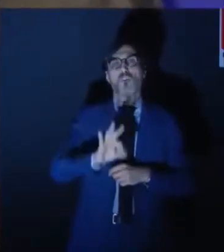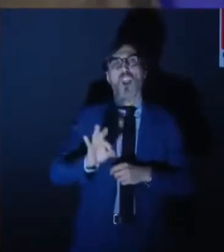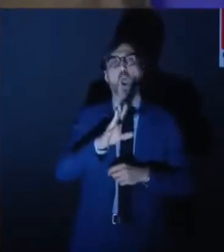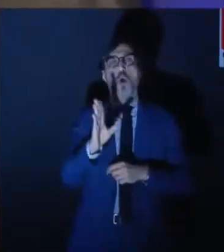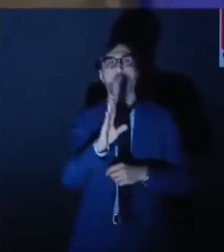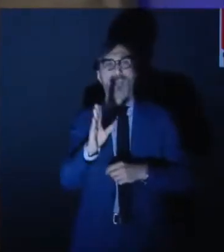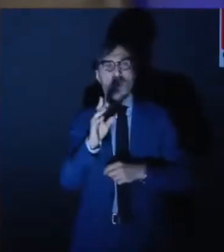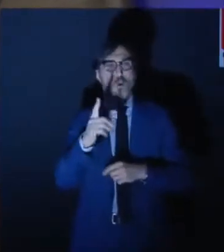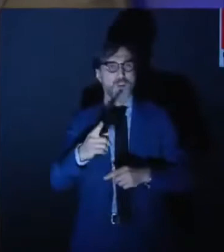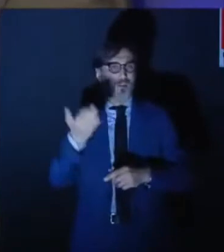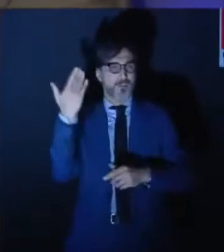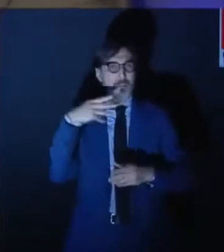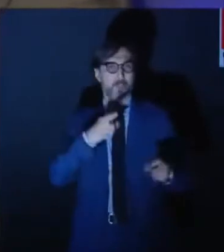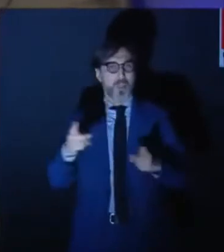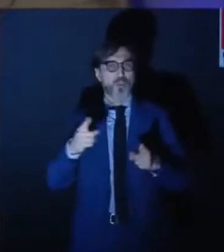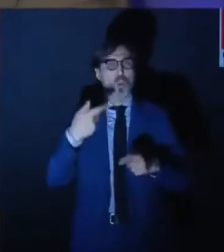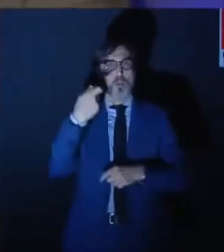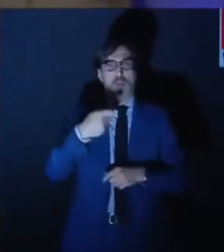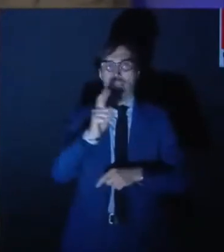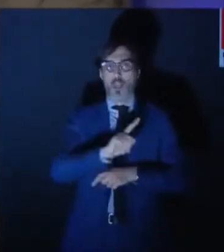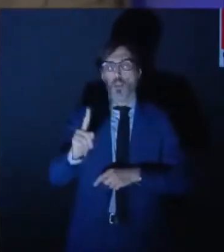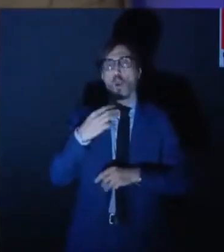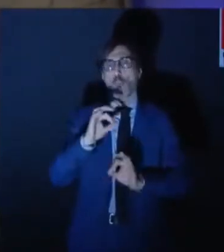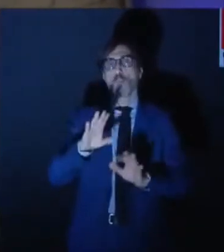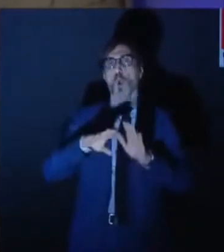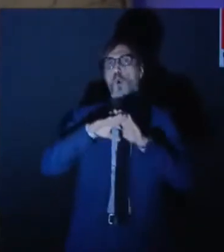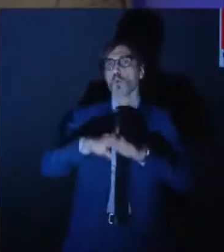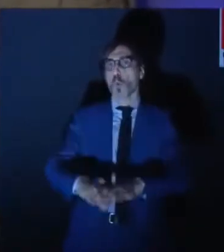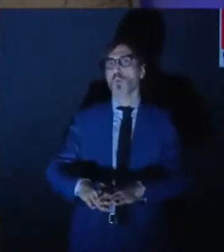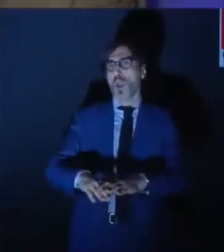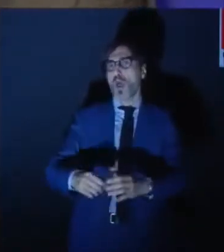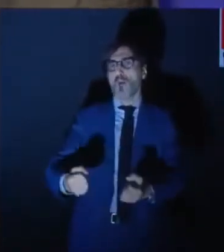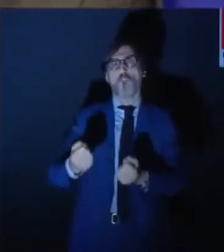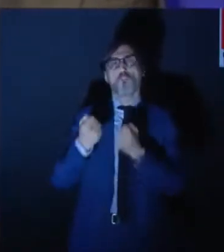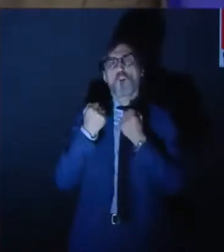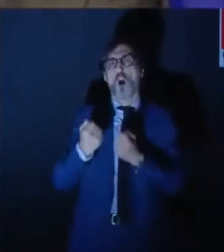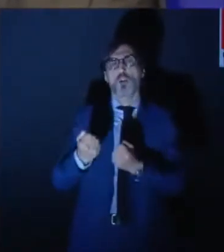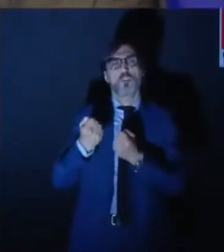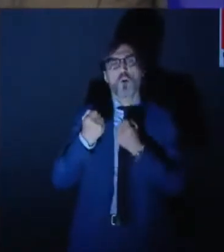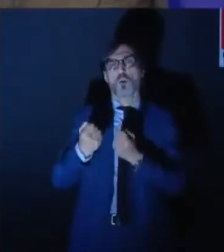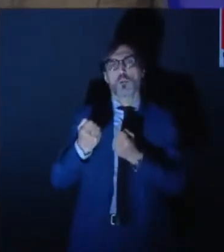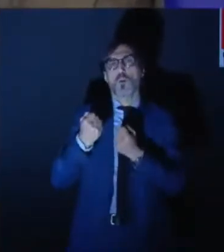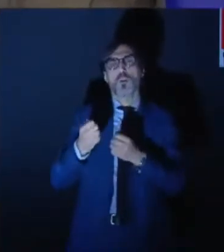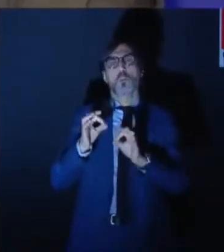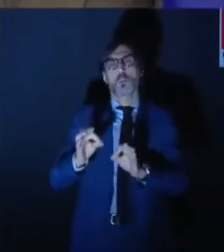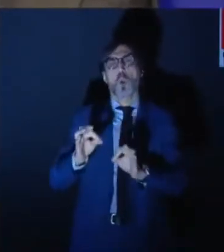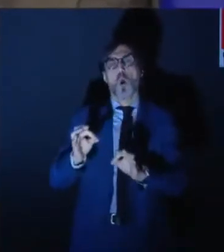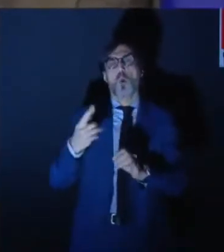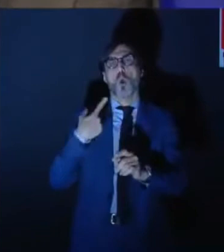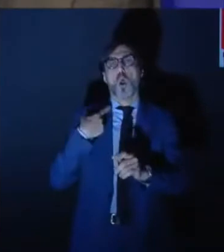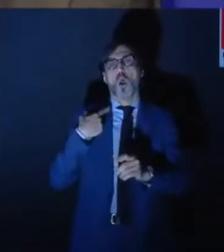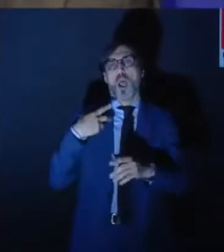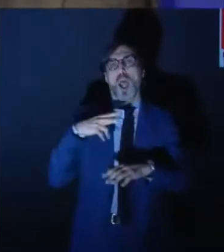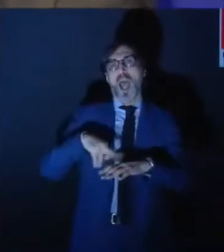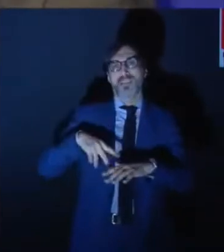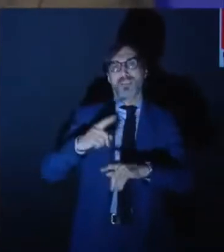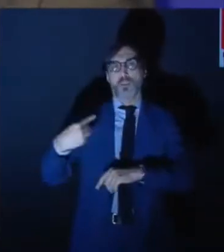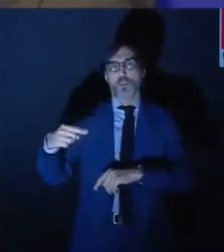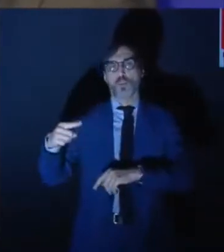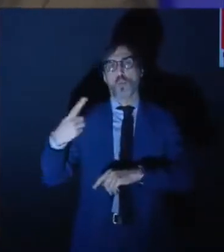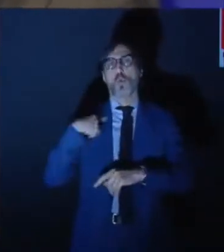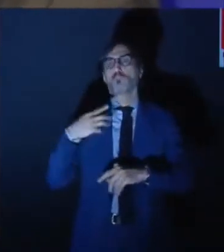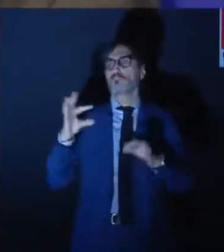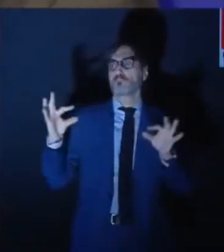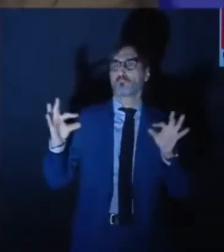dell'inail e quindi quando lui tutelava in maniera come dire forte la sua i suoi assistiti me ci siamo